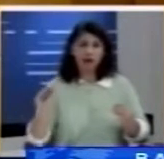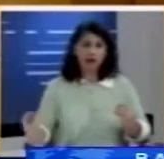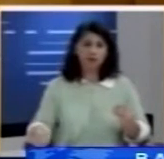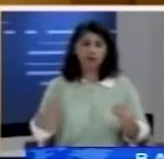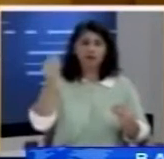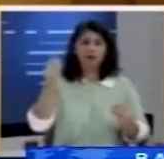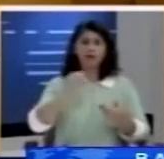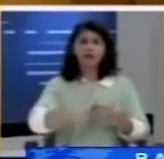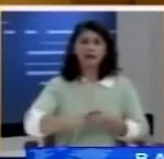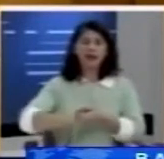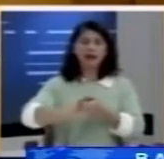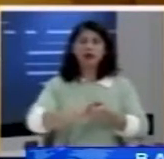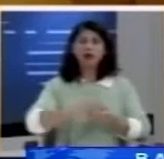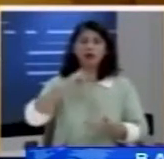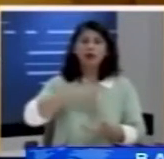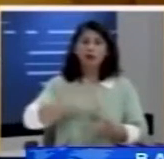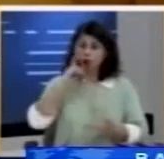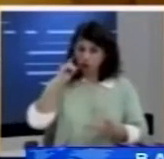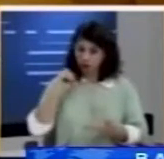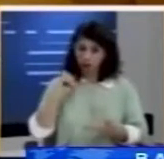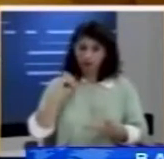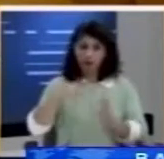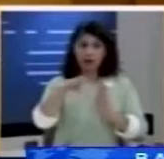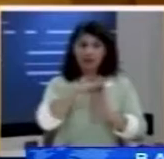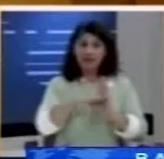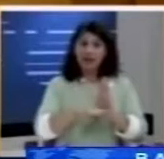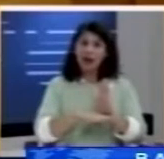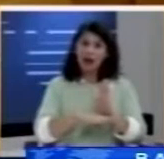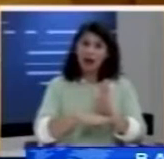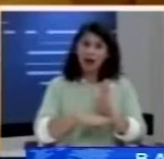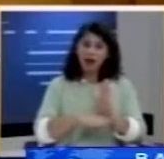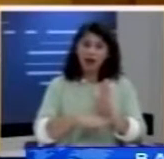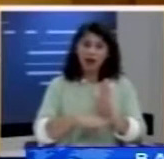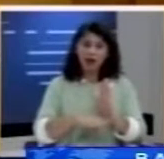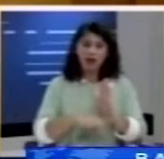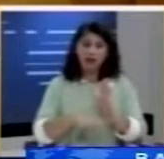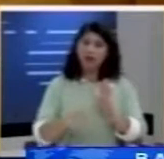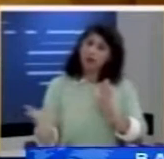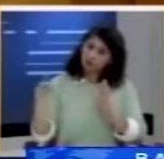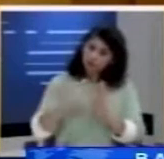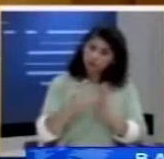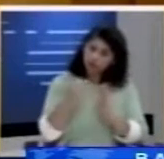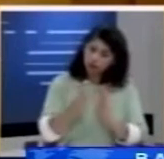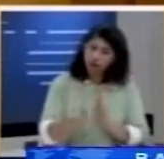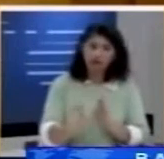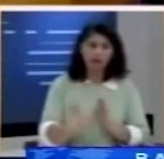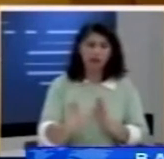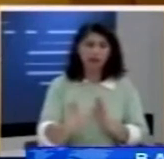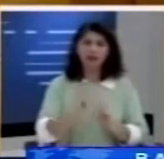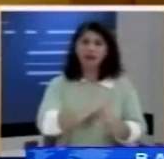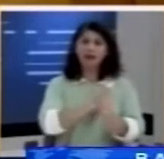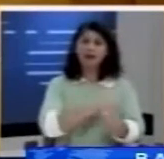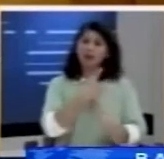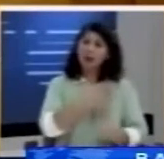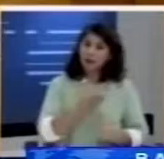εξελέγει με την Ένωση Κεντρών, το ξέρετε. Με λίστα. Την προσμετρά στη δύναμή